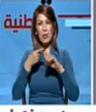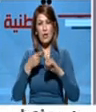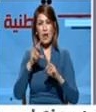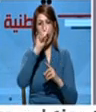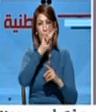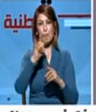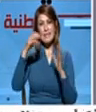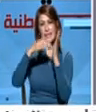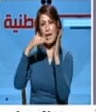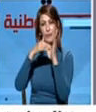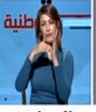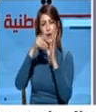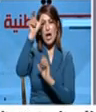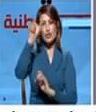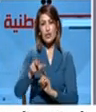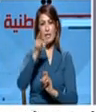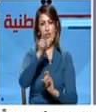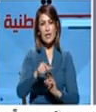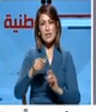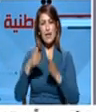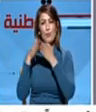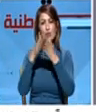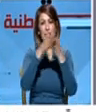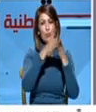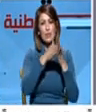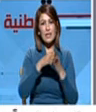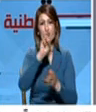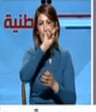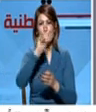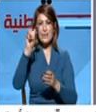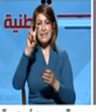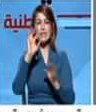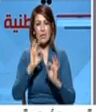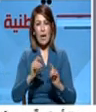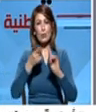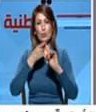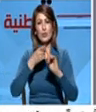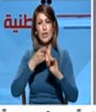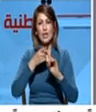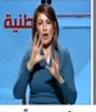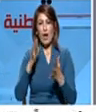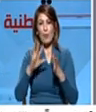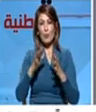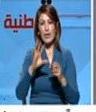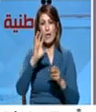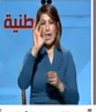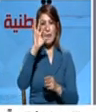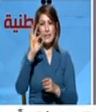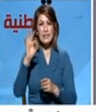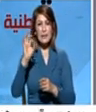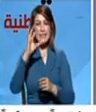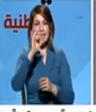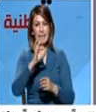ميتين الف هذا بالنسبه للمساعدات لدينا تقريبا مائتين الف بالنسبه للمساعدات مائتين وخمسين دينار اه